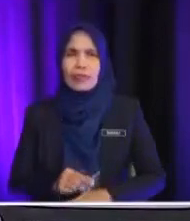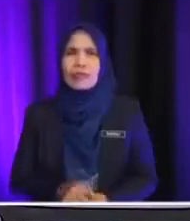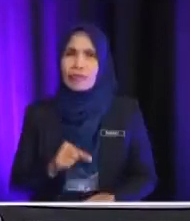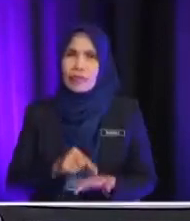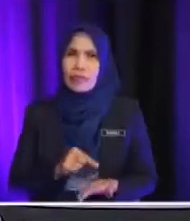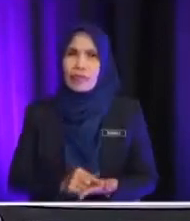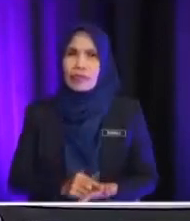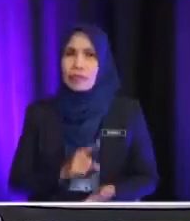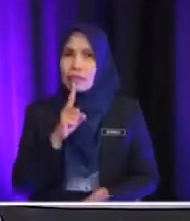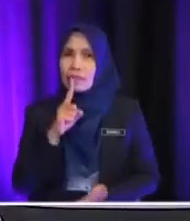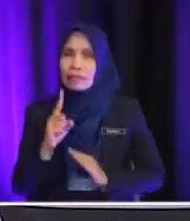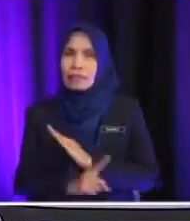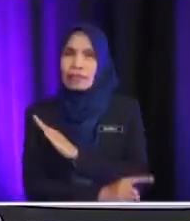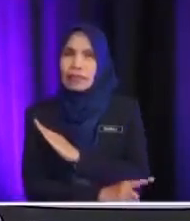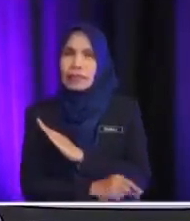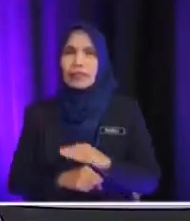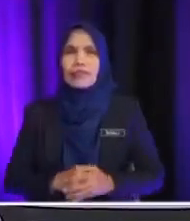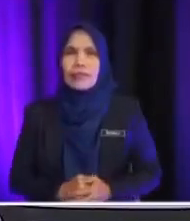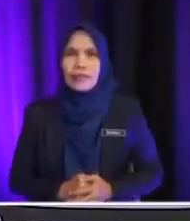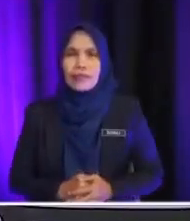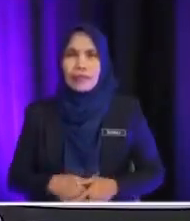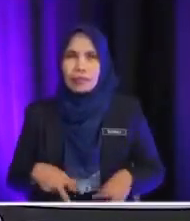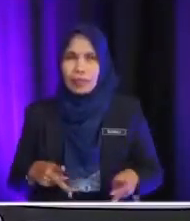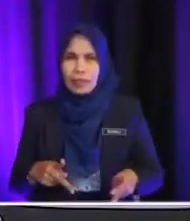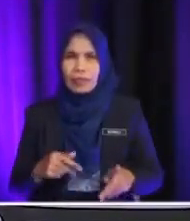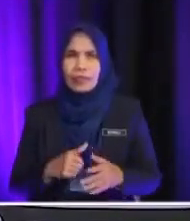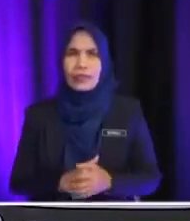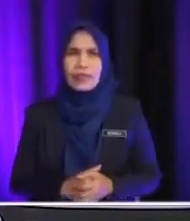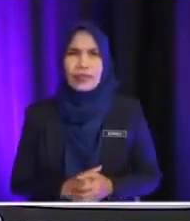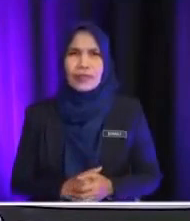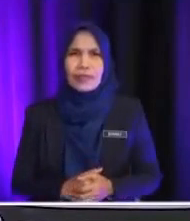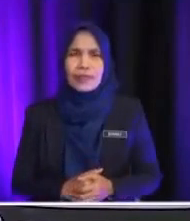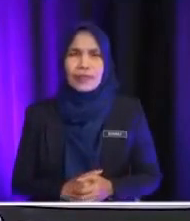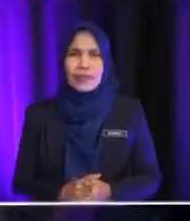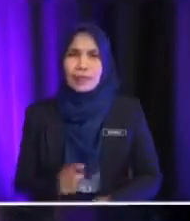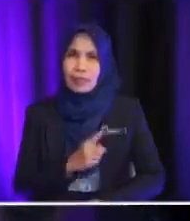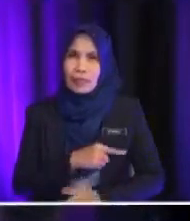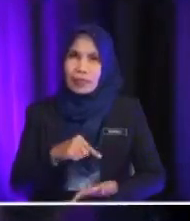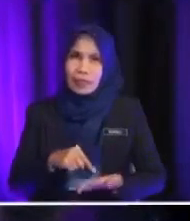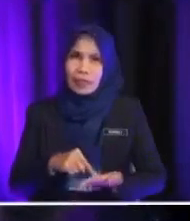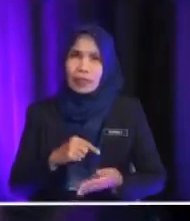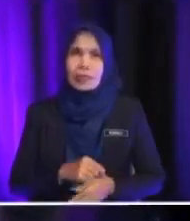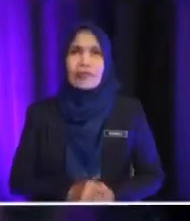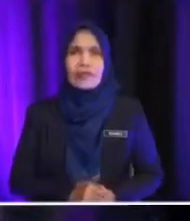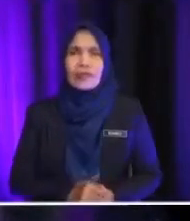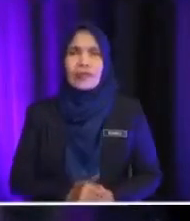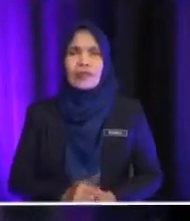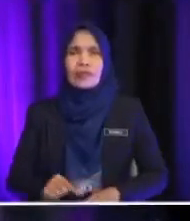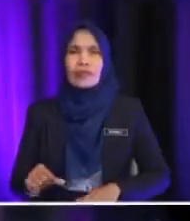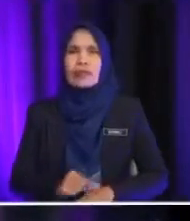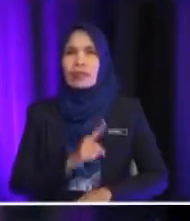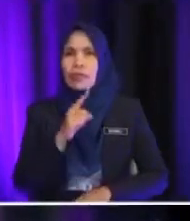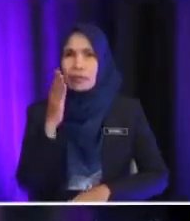kena buat proses trussing, iaitu proses mengikat. Okey. Tapi hari ni cikgu nak guna 1/4 bahagian